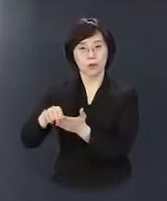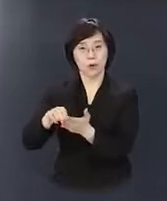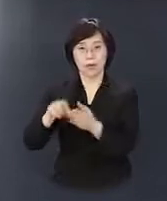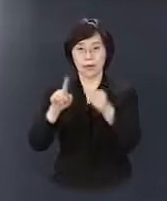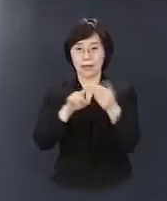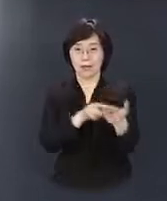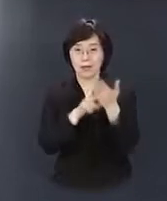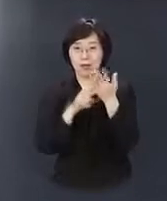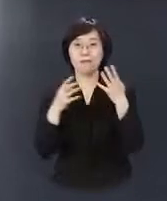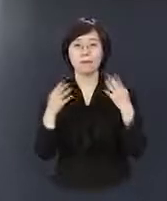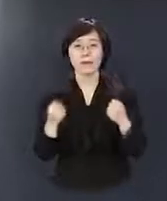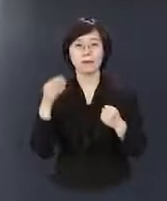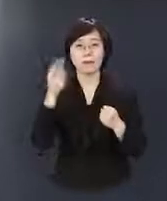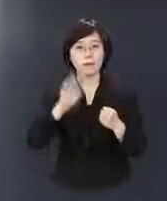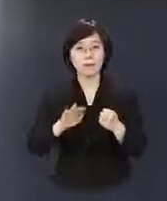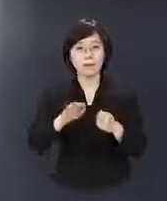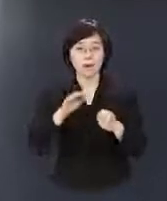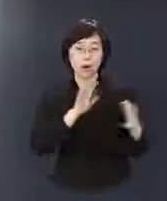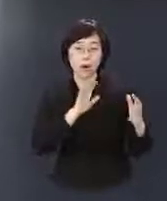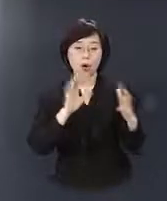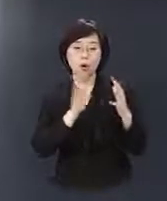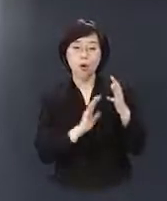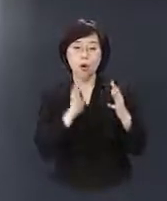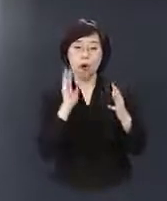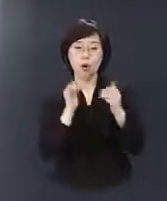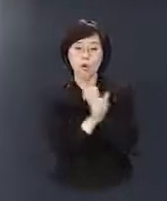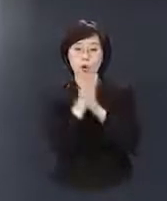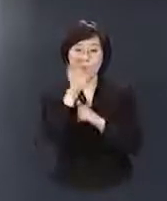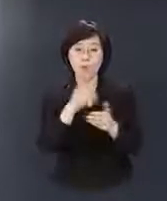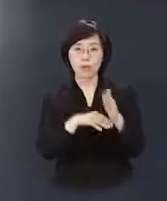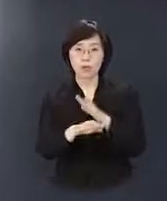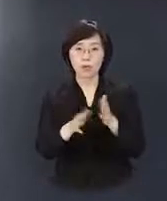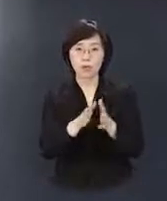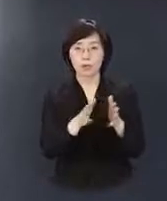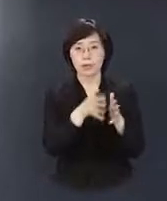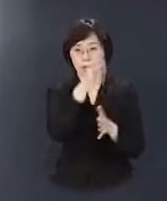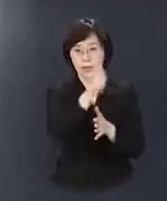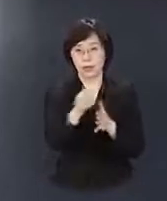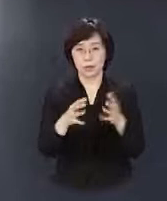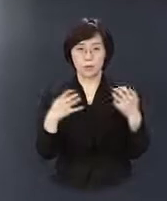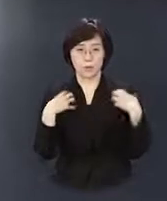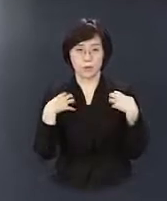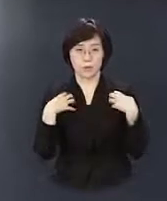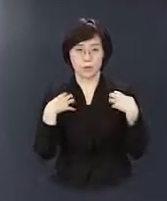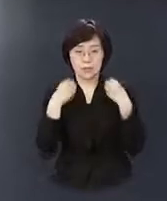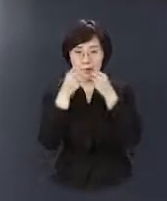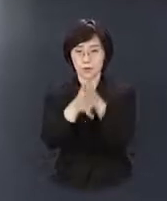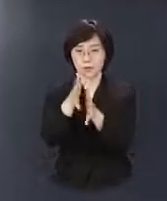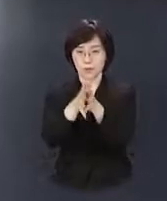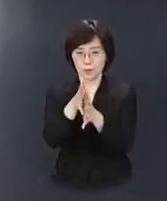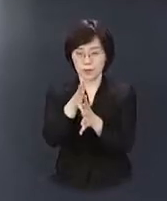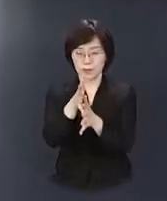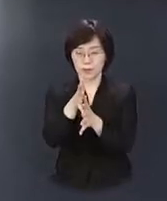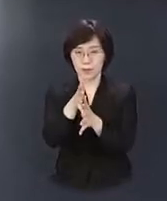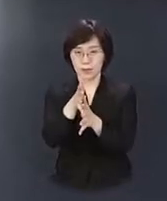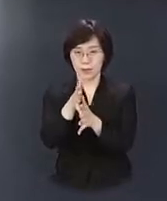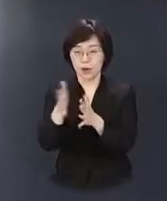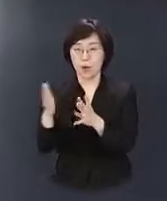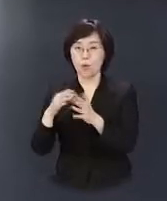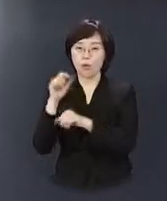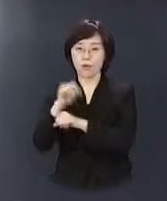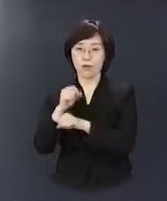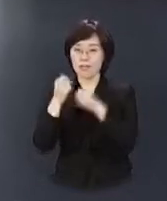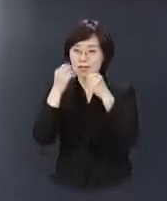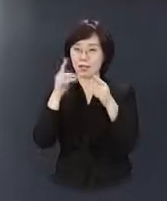띱니다 그런데 국문 하면 가 출범 후에는 도지사 도청 신도시 의 그리고 공무원